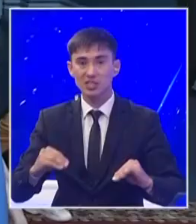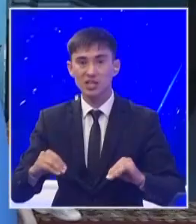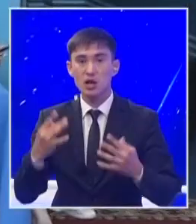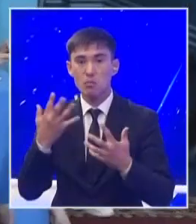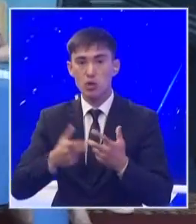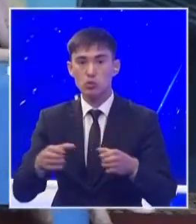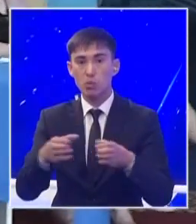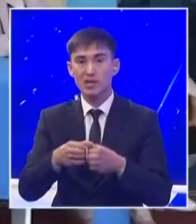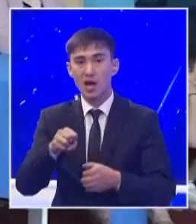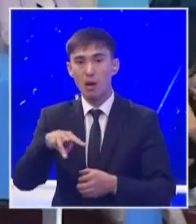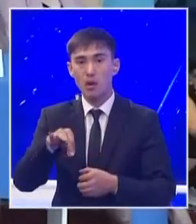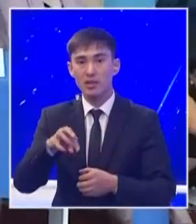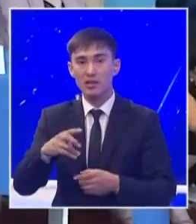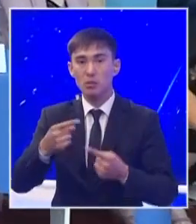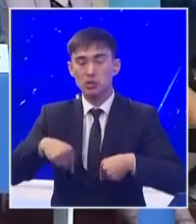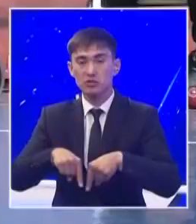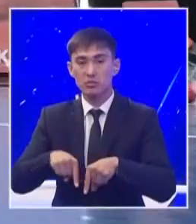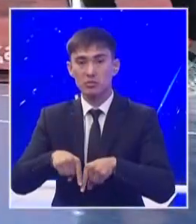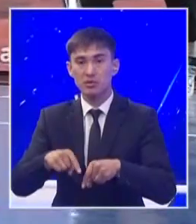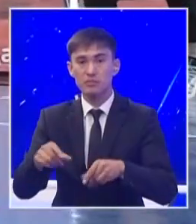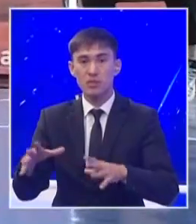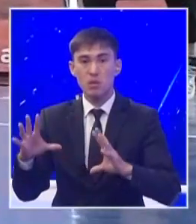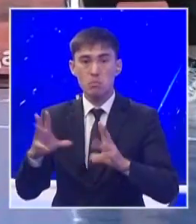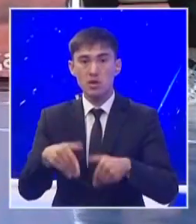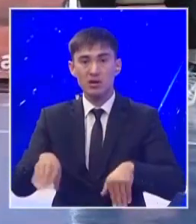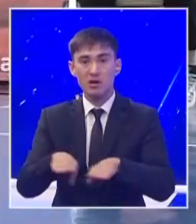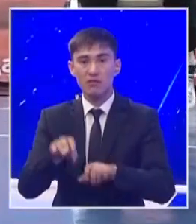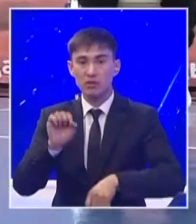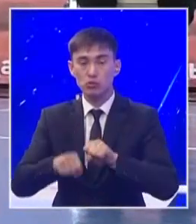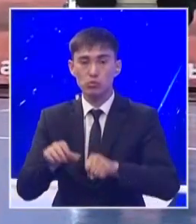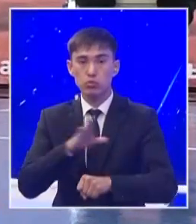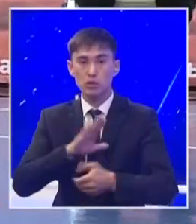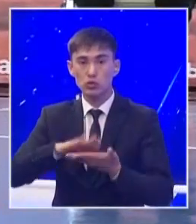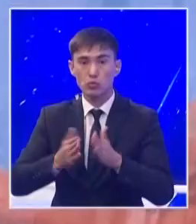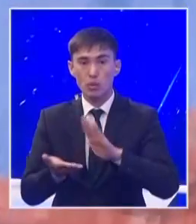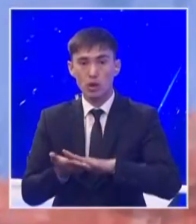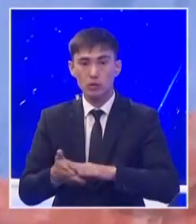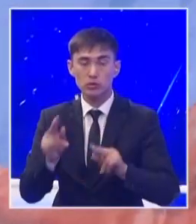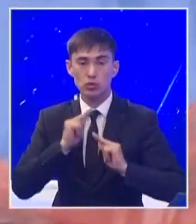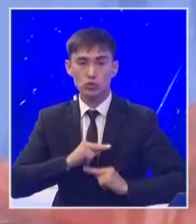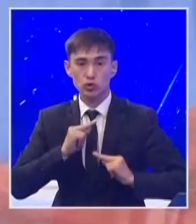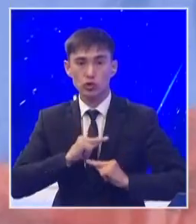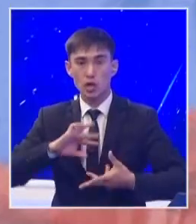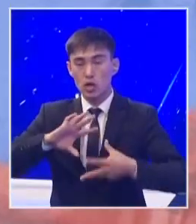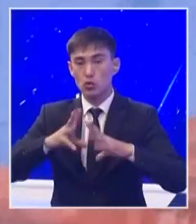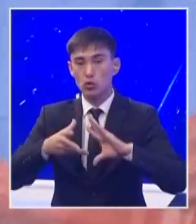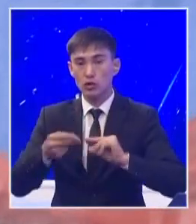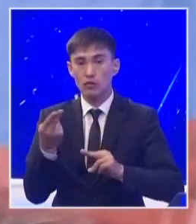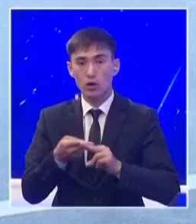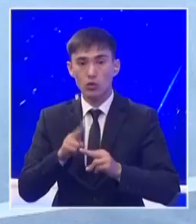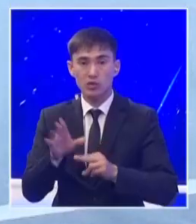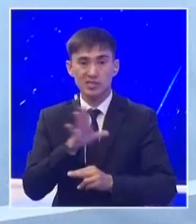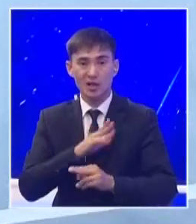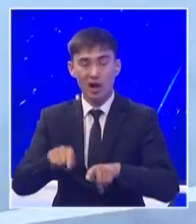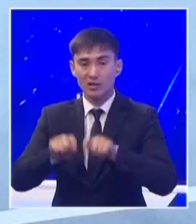партией «Аманат» и общественным объединением «Мир равных возможностей» был заключен меморандум о сотрудничестве, результатом которого